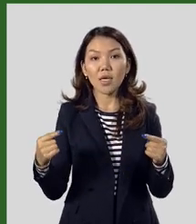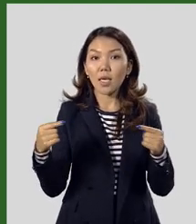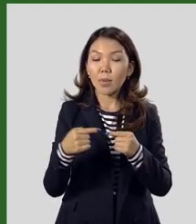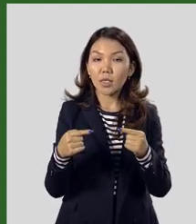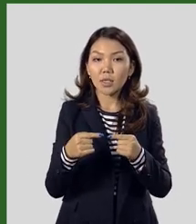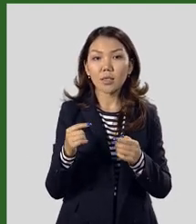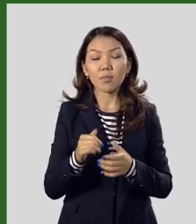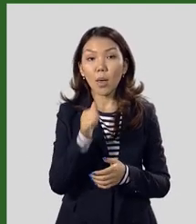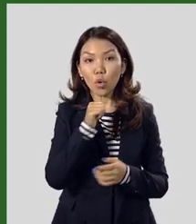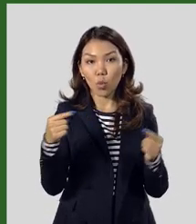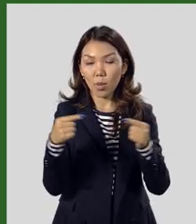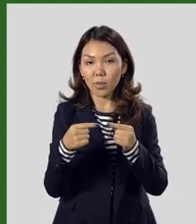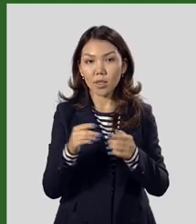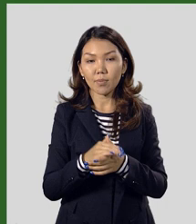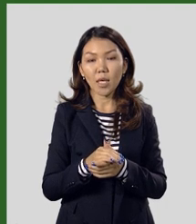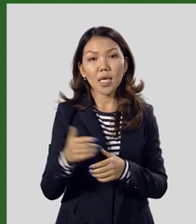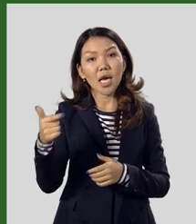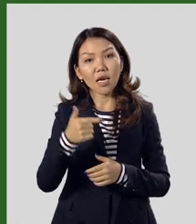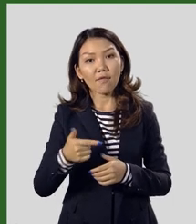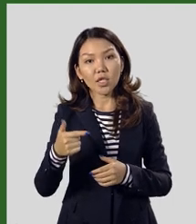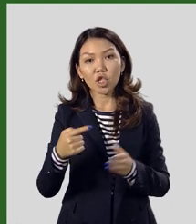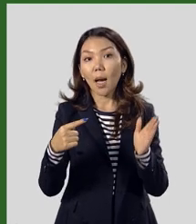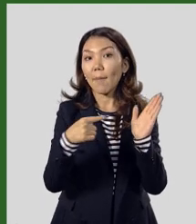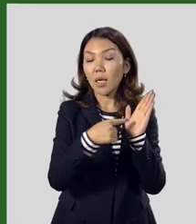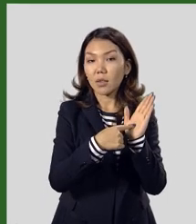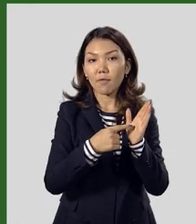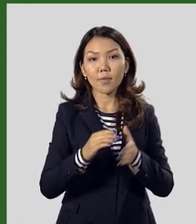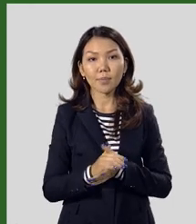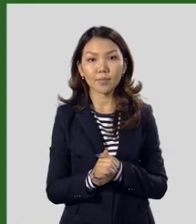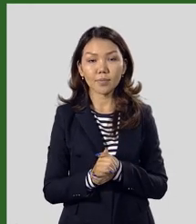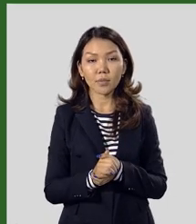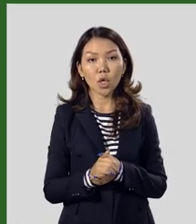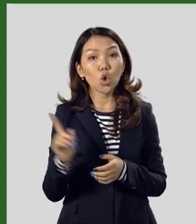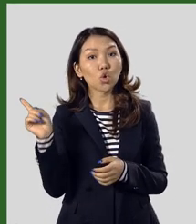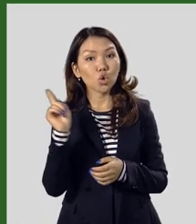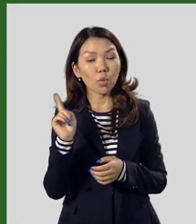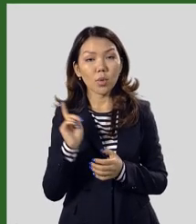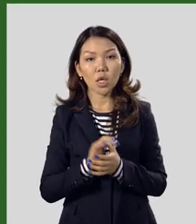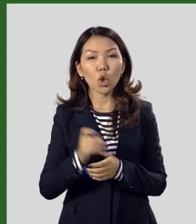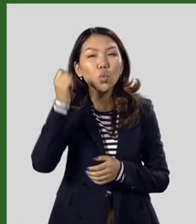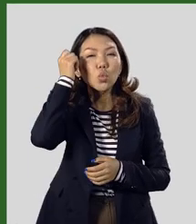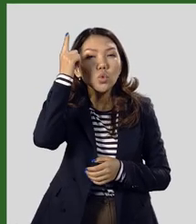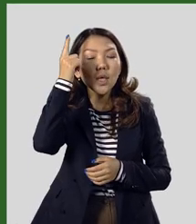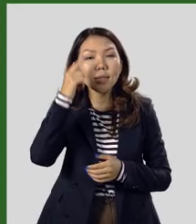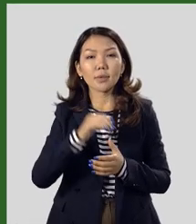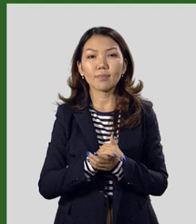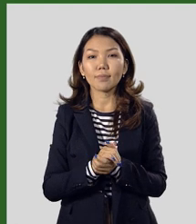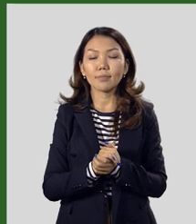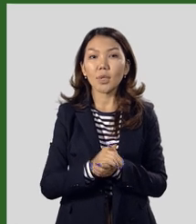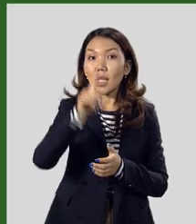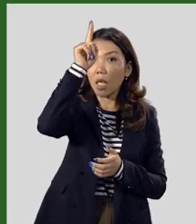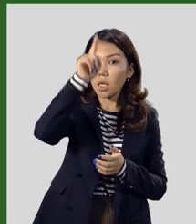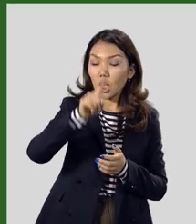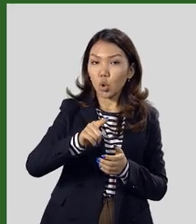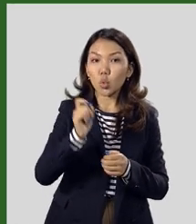долготу некоторых географических объектов. Для того, чтобы узнать долготу заданной